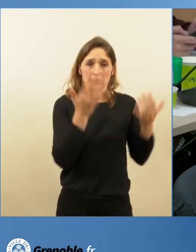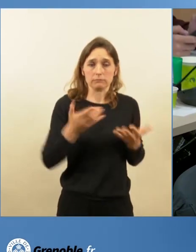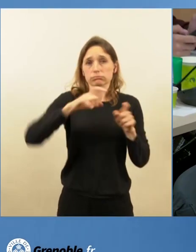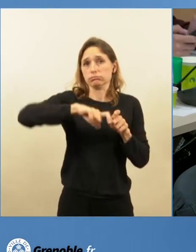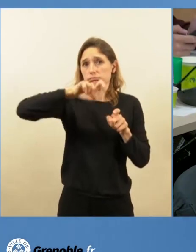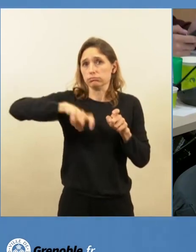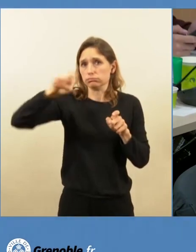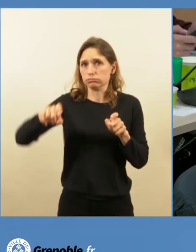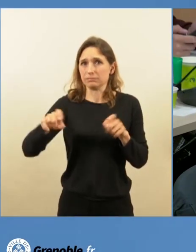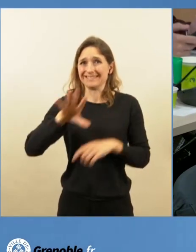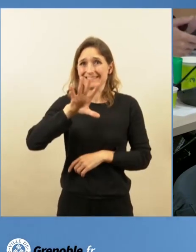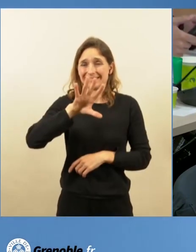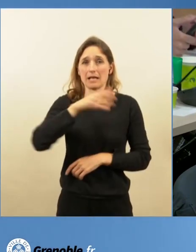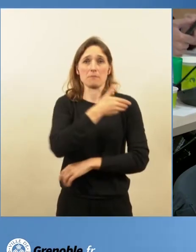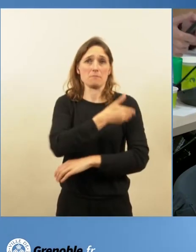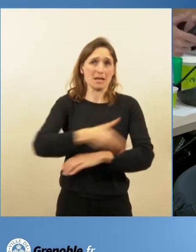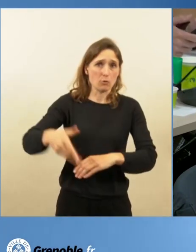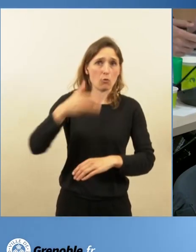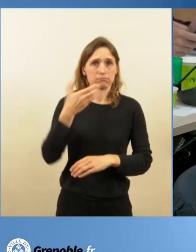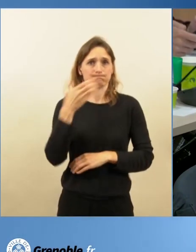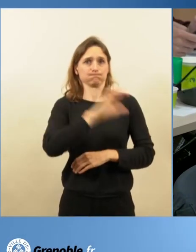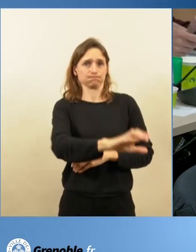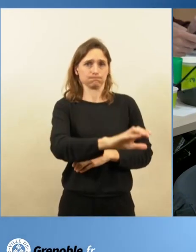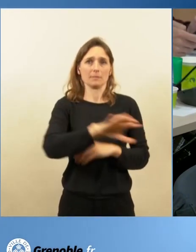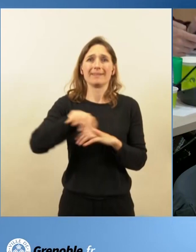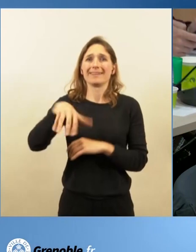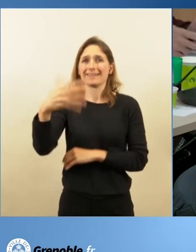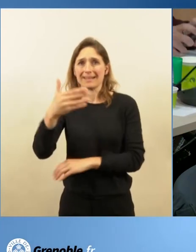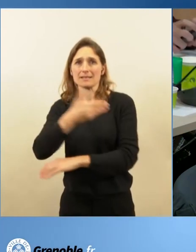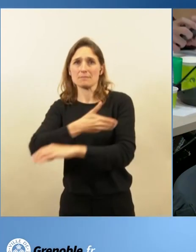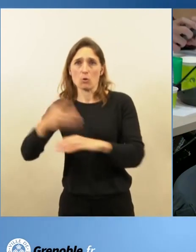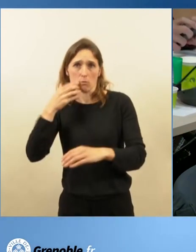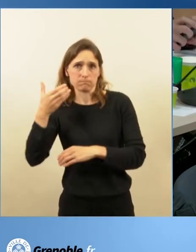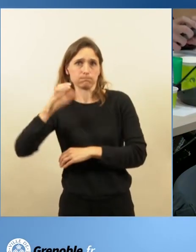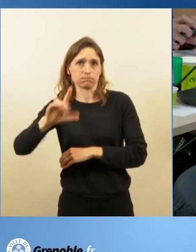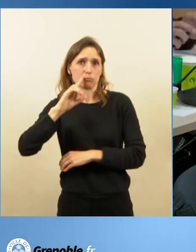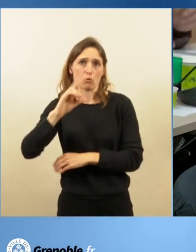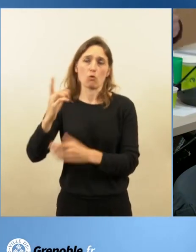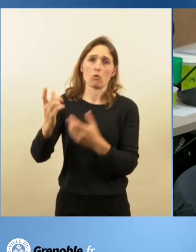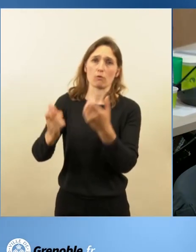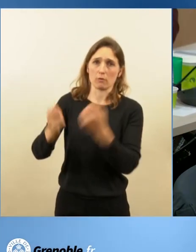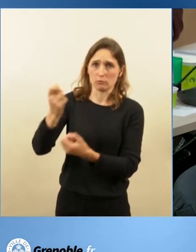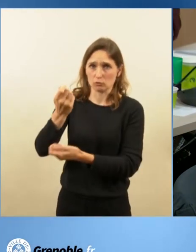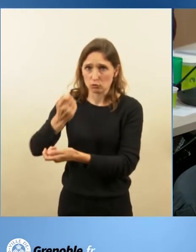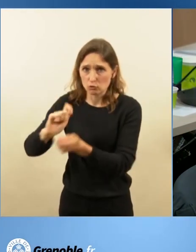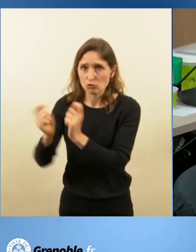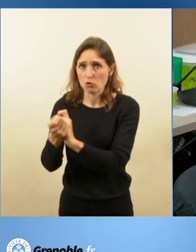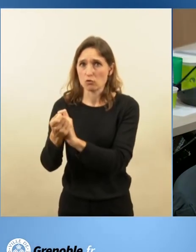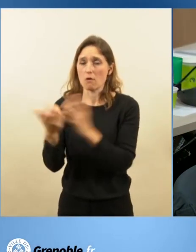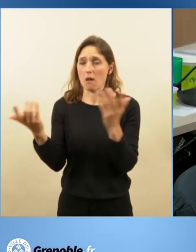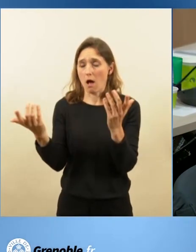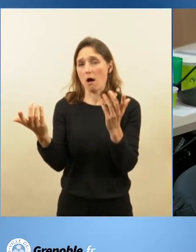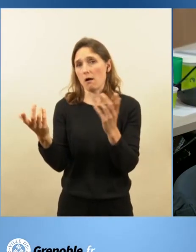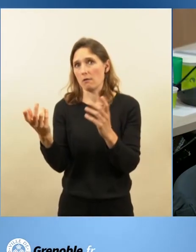5 millions d'un côté pour l'accompagnement 15 millions pour le changement de véhicule on voit que le rapport 3 penche vers le